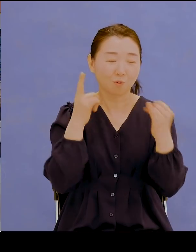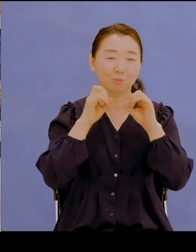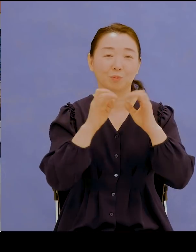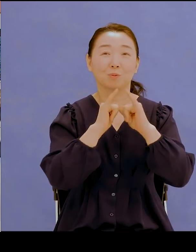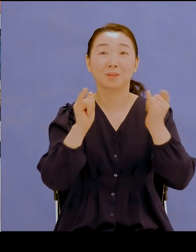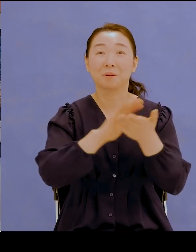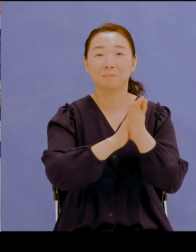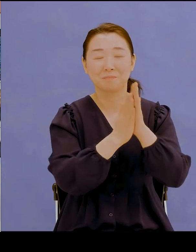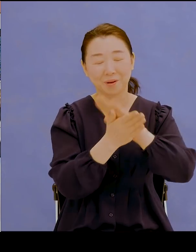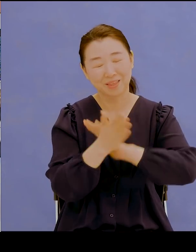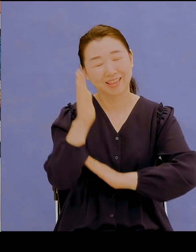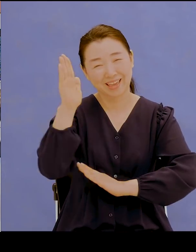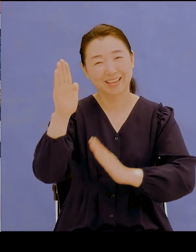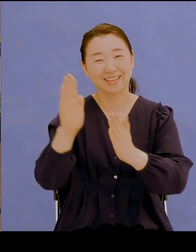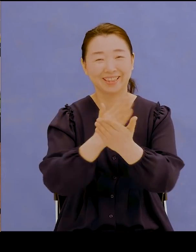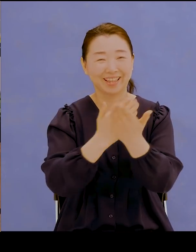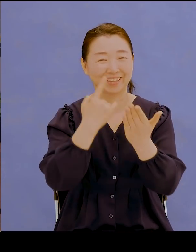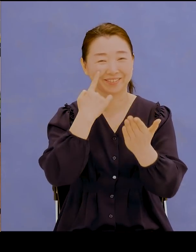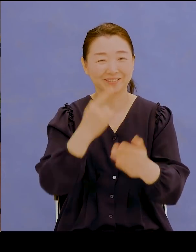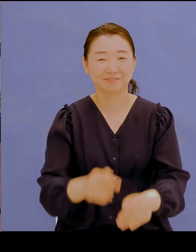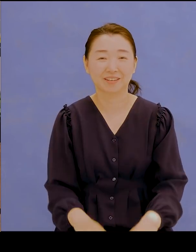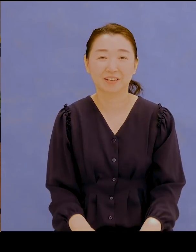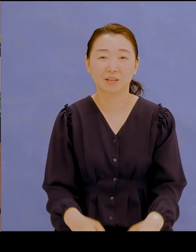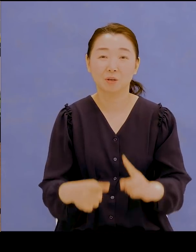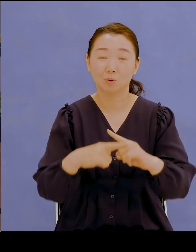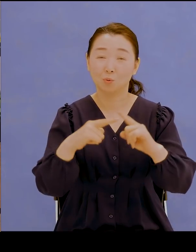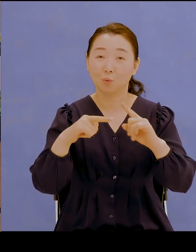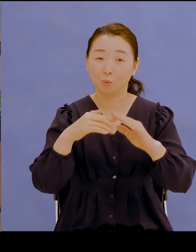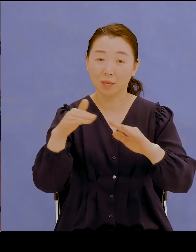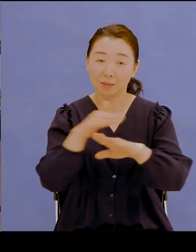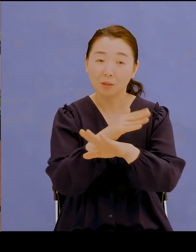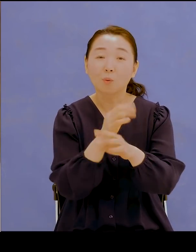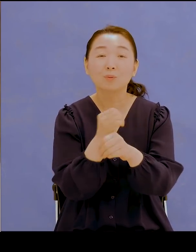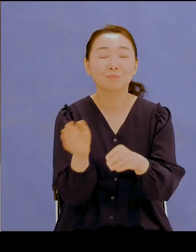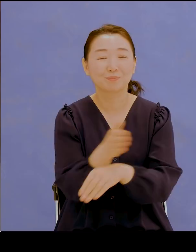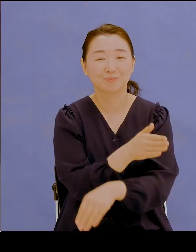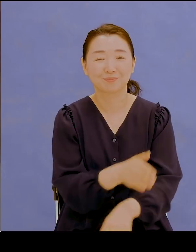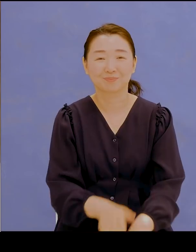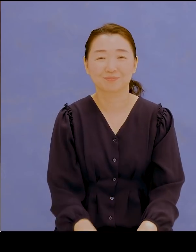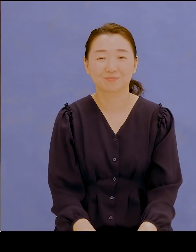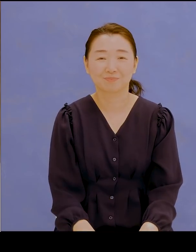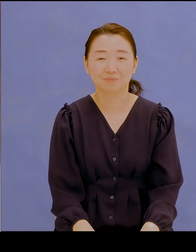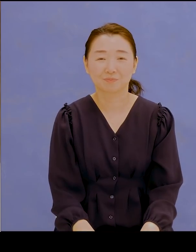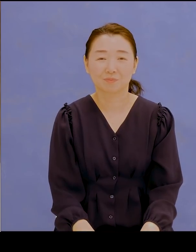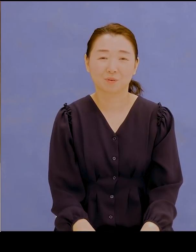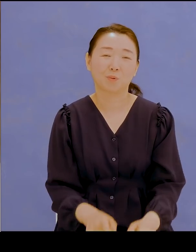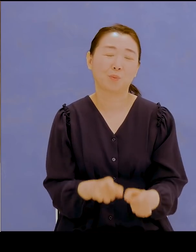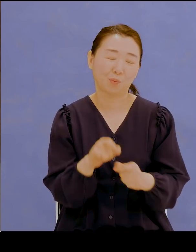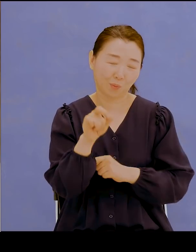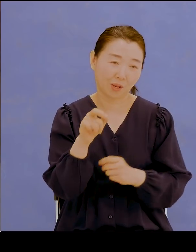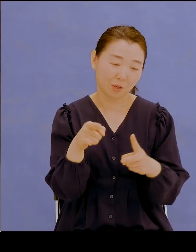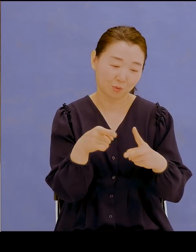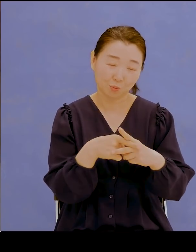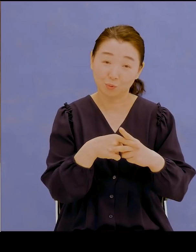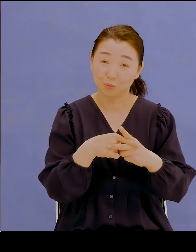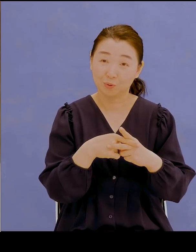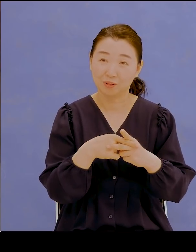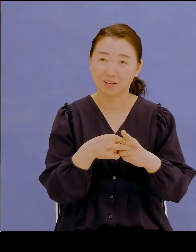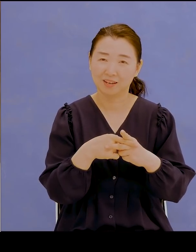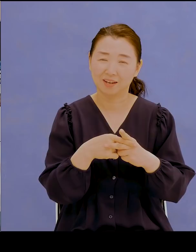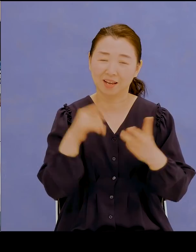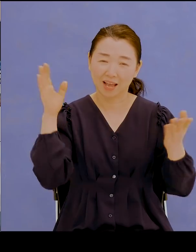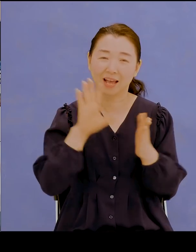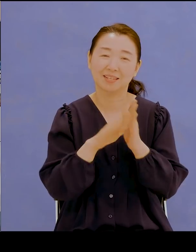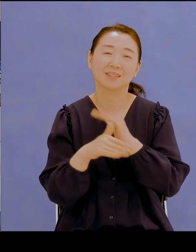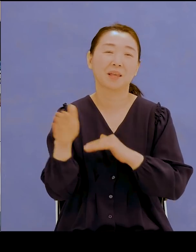전도사로 변신을 했는지 오늘 이야기를 나눠볼게요. 언제부터 교회에 나가셨죠? 교회 다닌 지 꽤 오래됐어요. 초등학교 때부터 네.